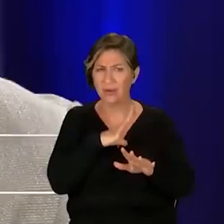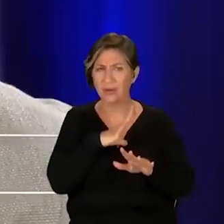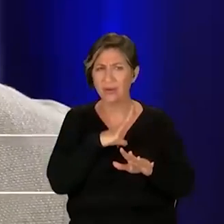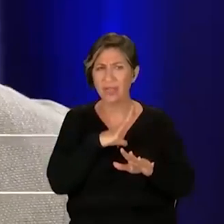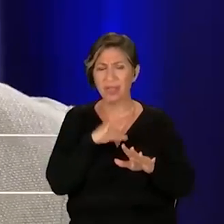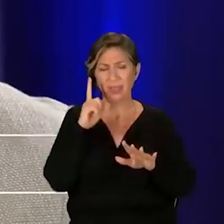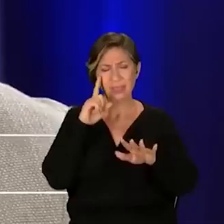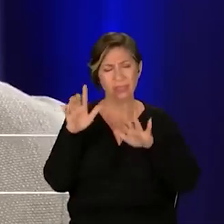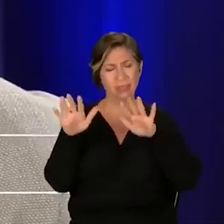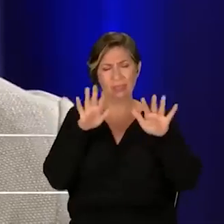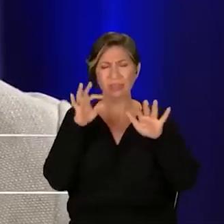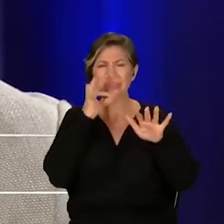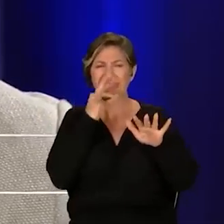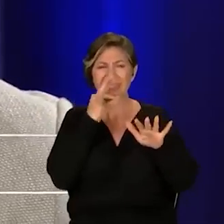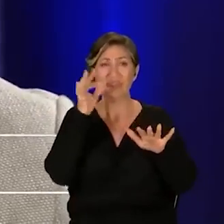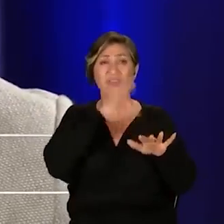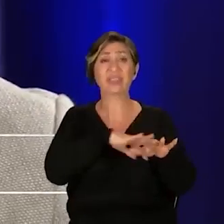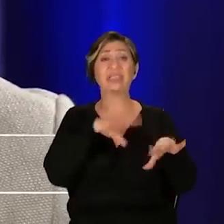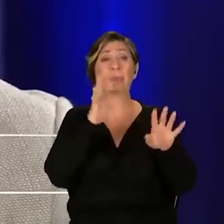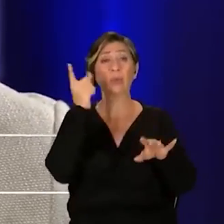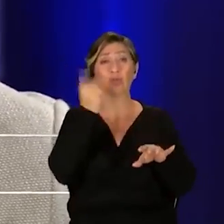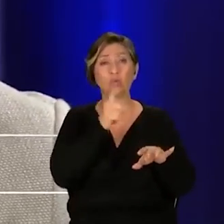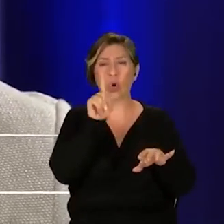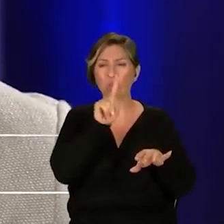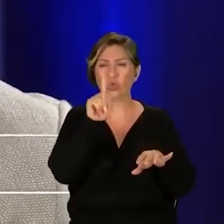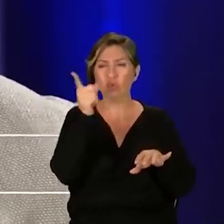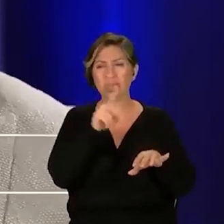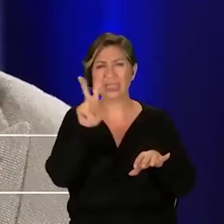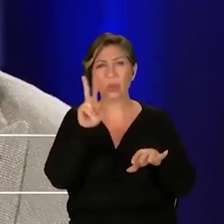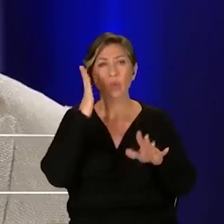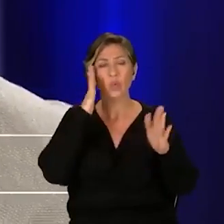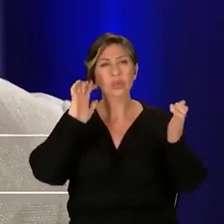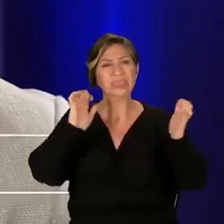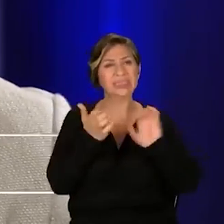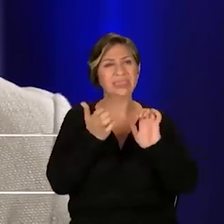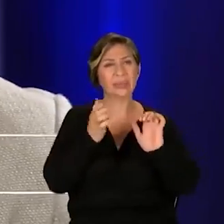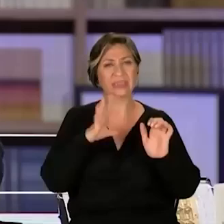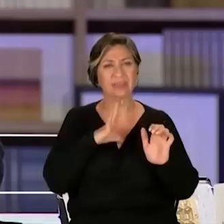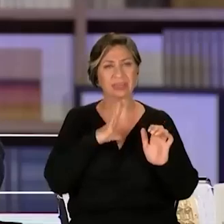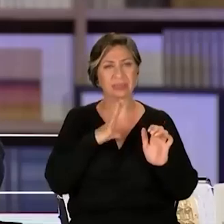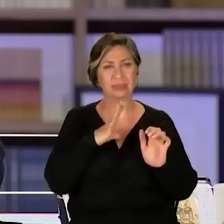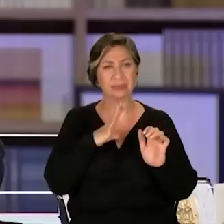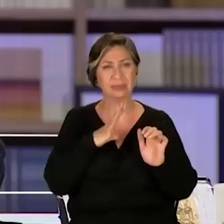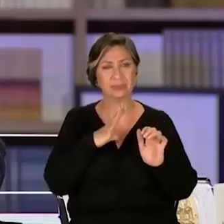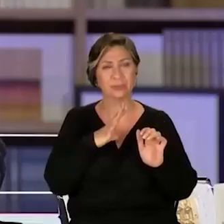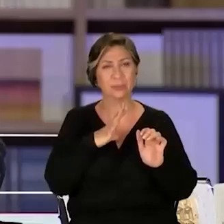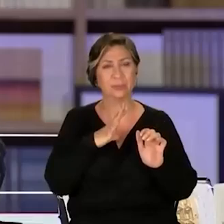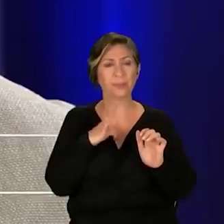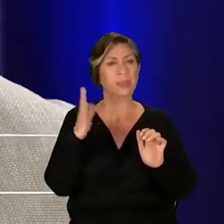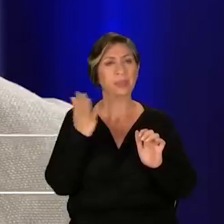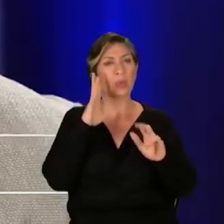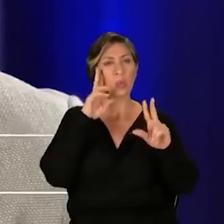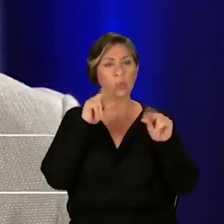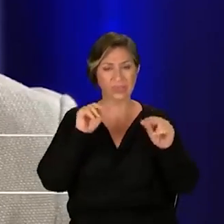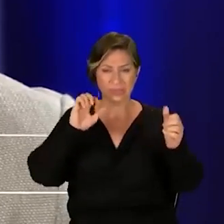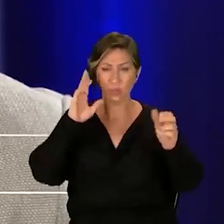Mesela depresif hastaların hepsinde faydalı değil ama bir %10, %20'sinde uyku kısıtlaması vardır. Tabii. Mesela hastanın